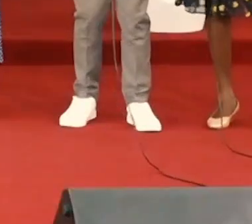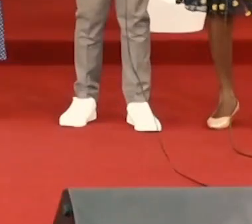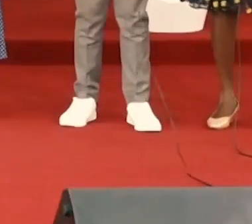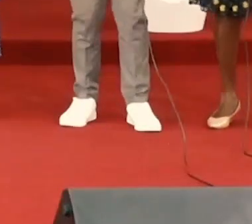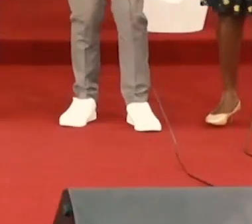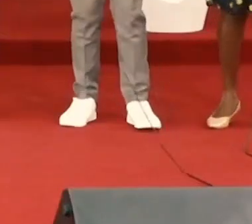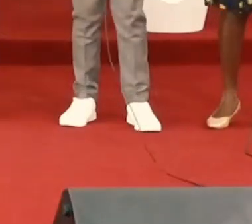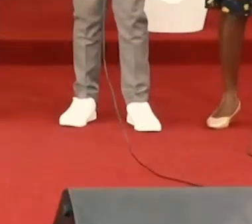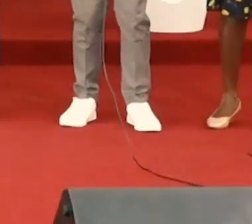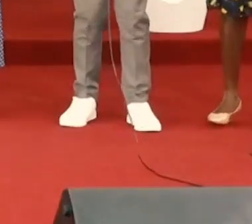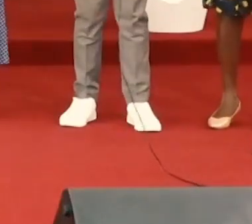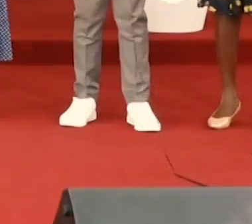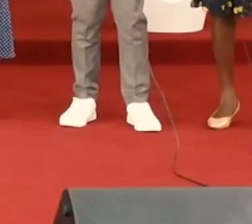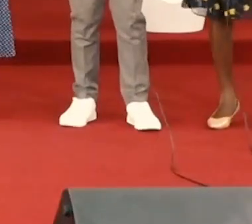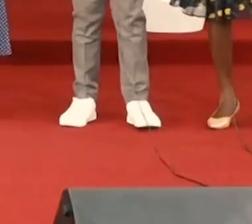vaponesi